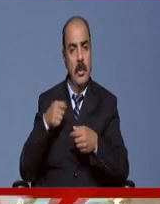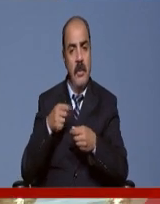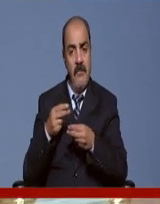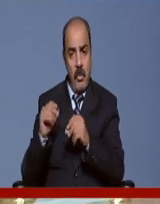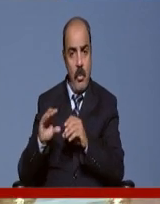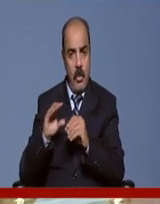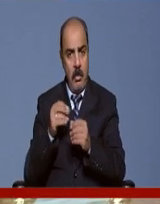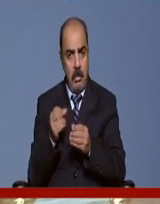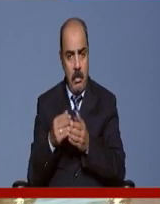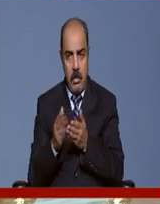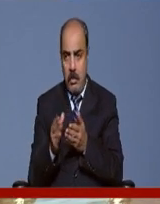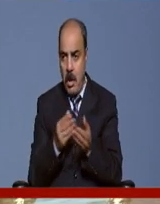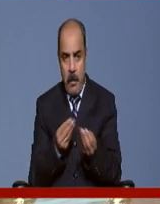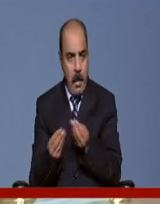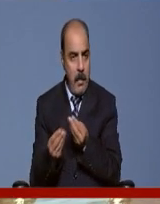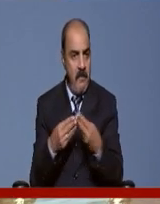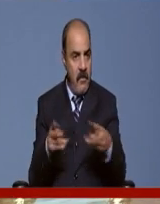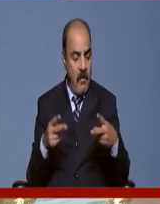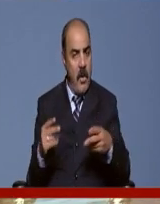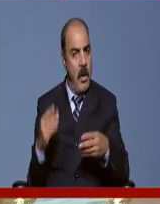الدرب الدروب المفتوحه انطلاقا من مصر